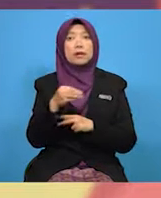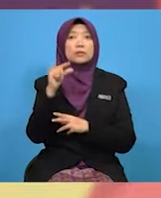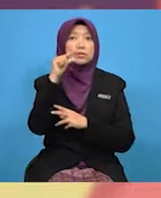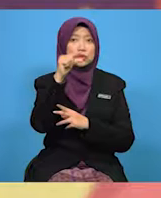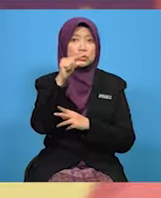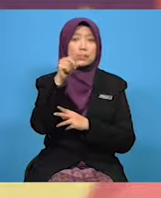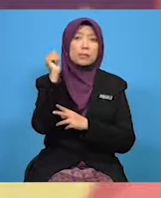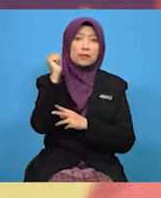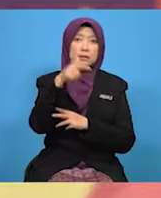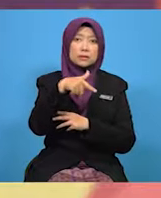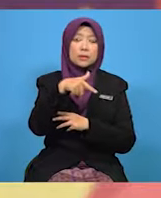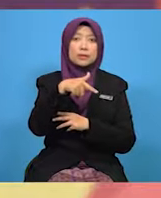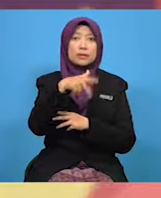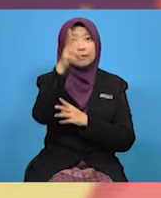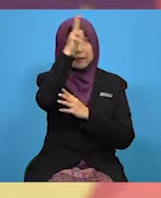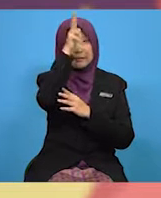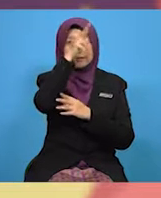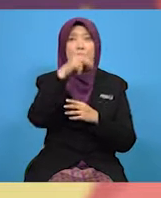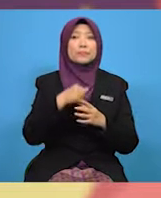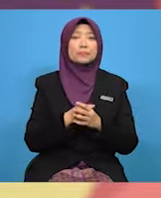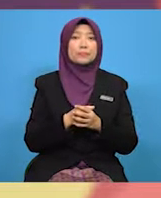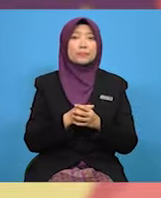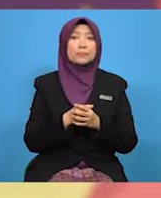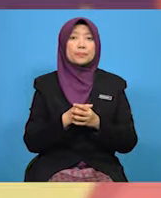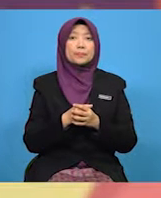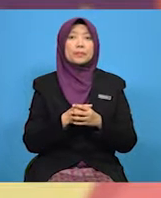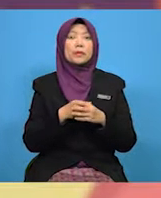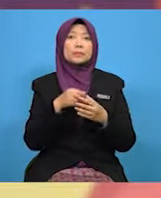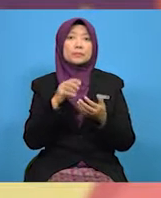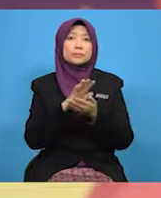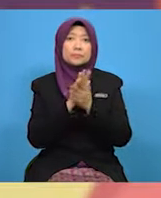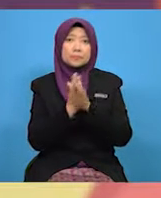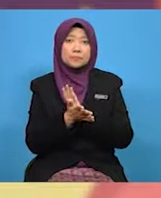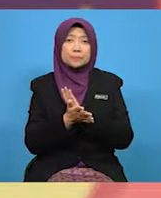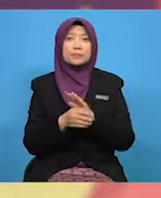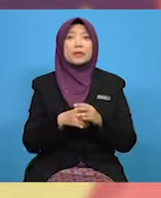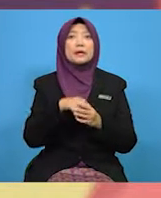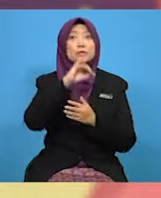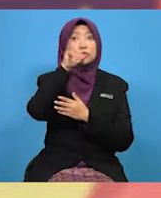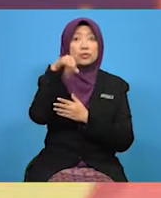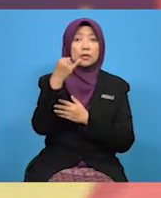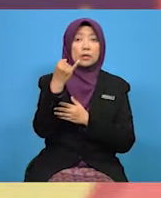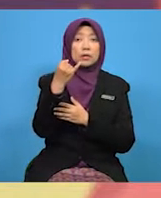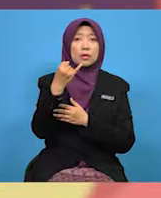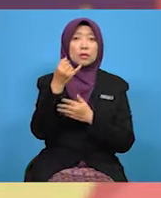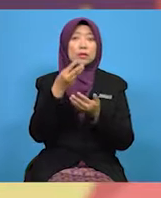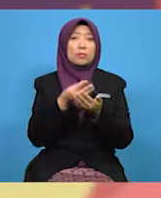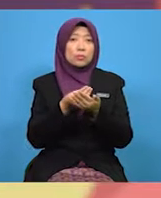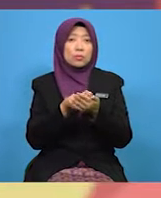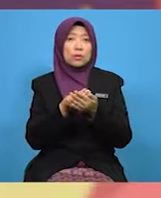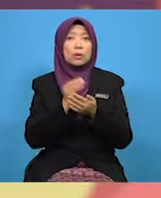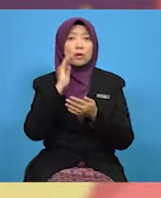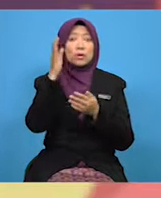cie itu perbelanjaan nyan make J yaitu suntikan = I